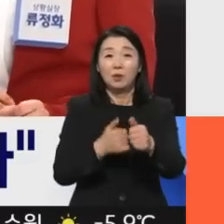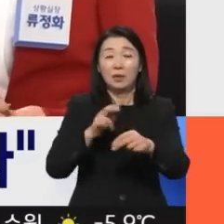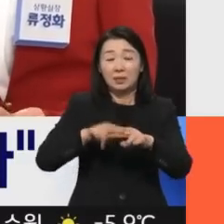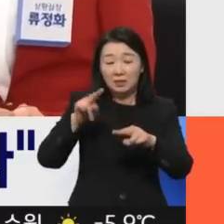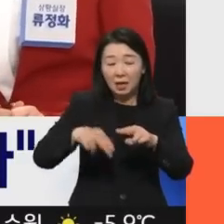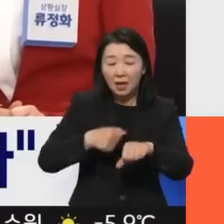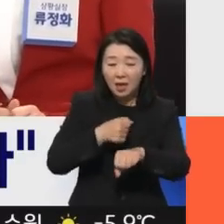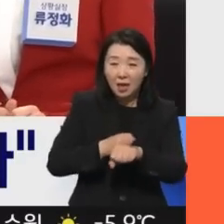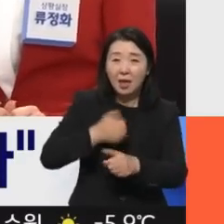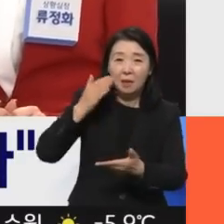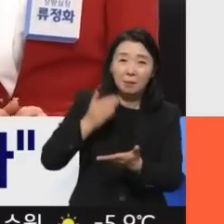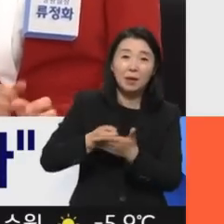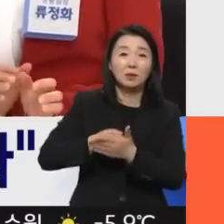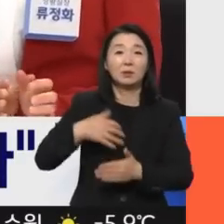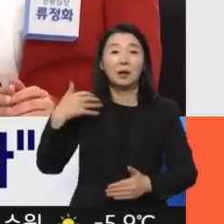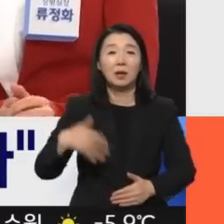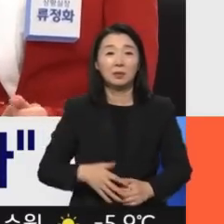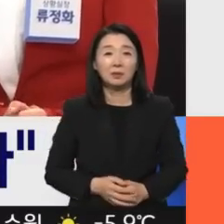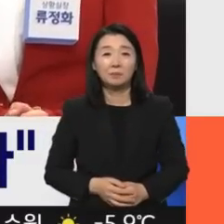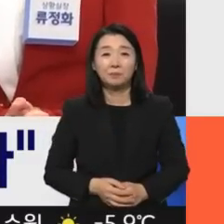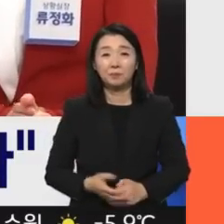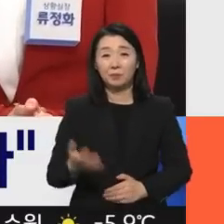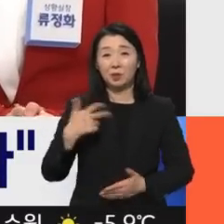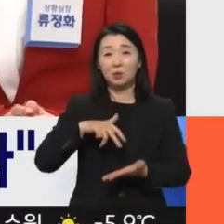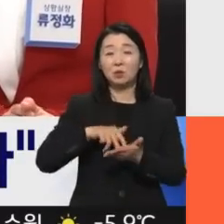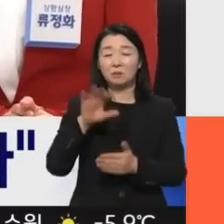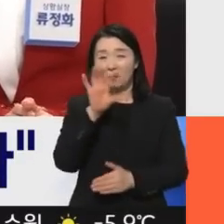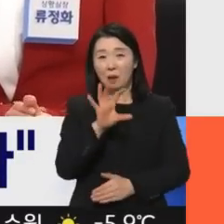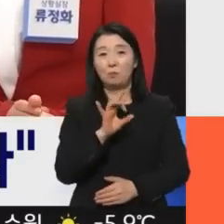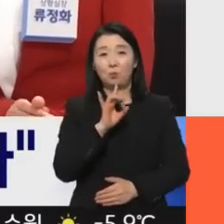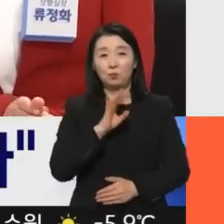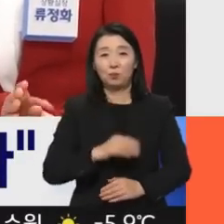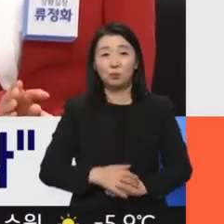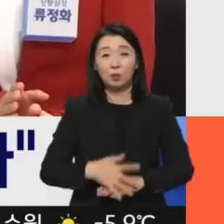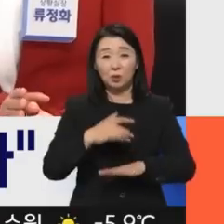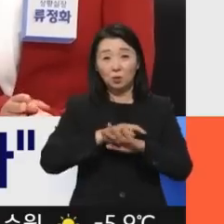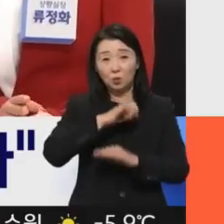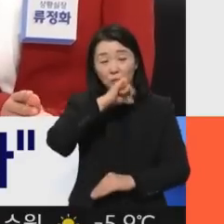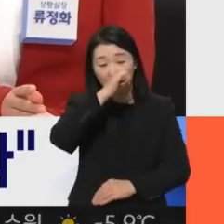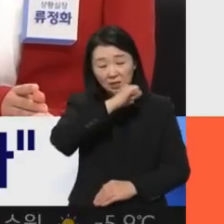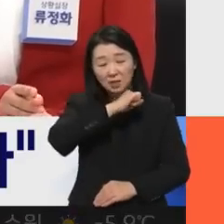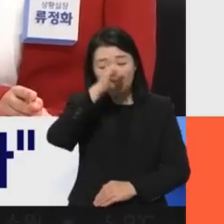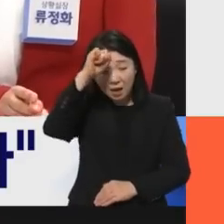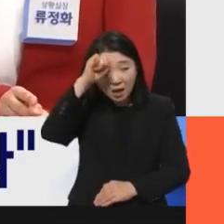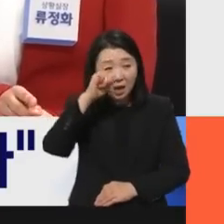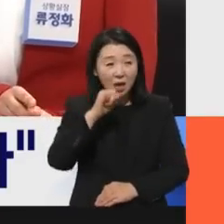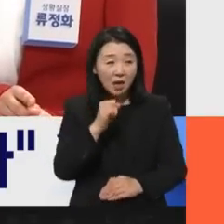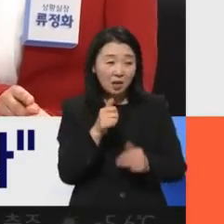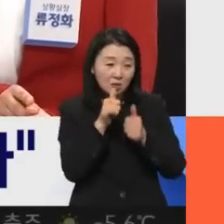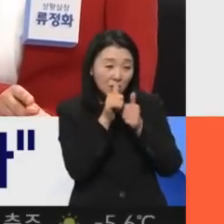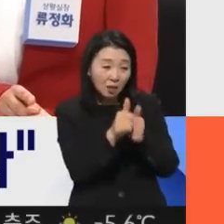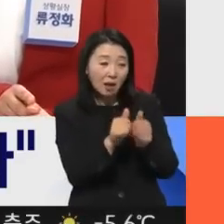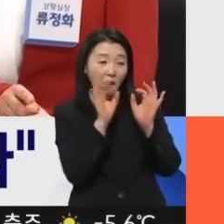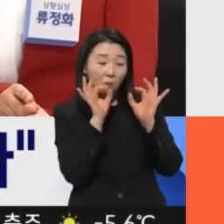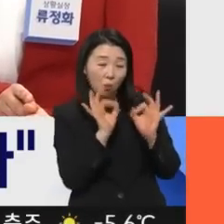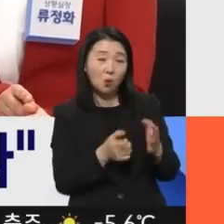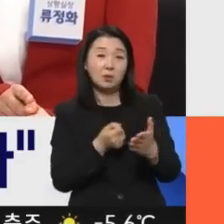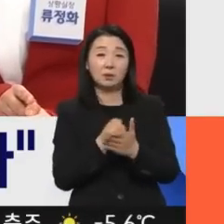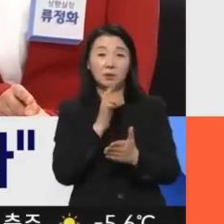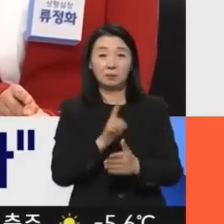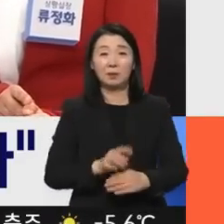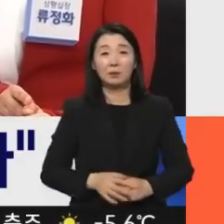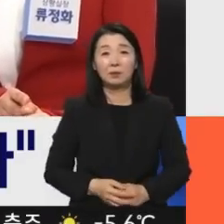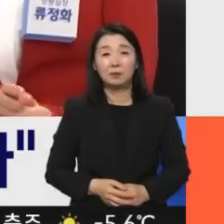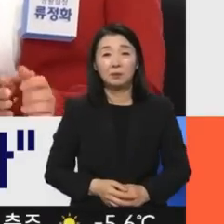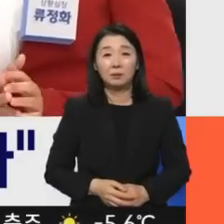안 했다고 답을 했습니다. 기존의 입장을 되풀이를 한 건데 결국 예산안 처리 어떻게 되는지를 보고 정하겠다는 것으로